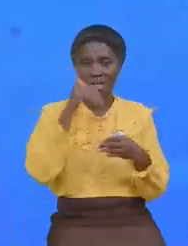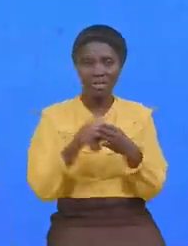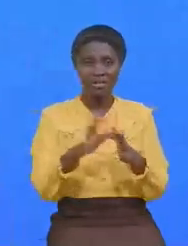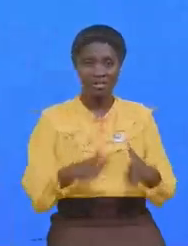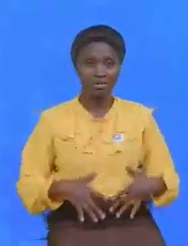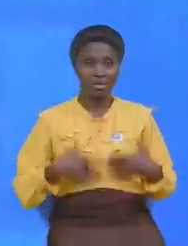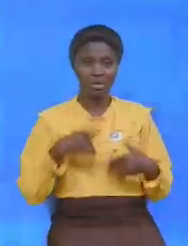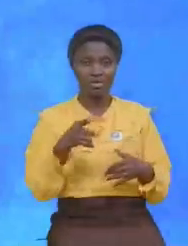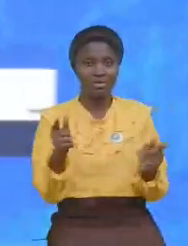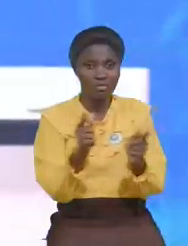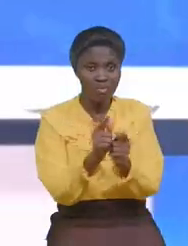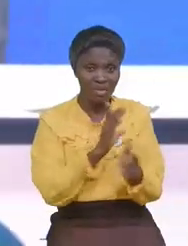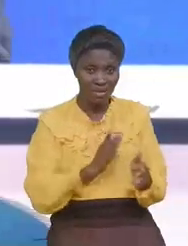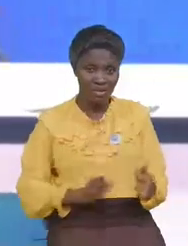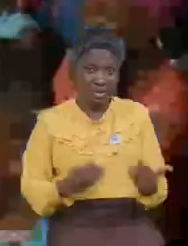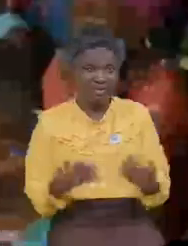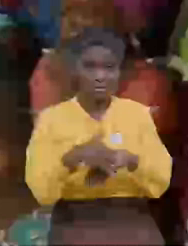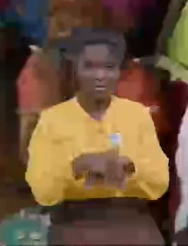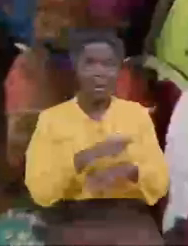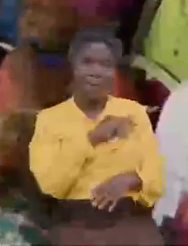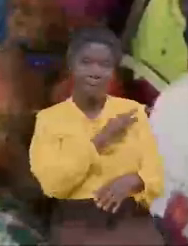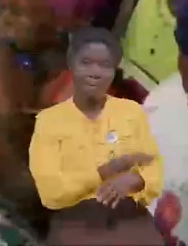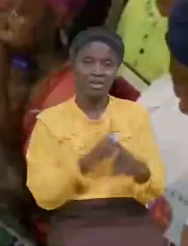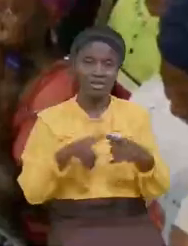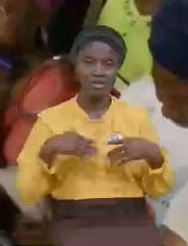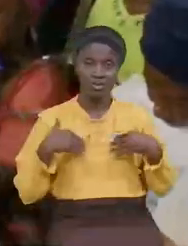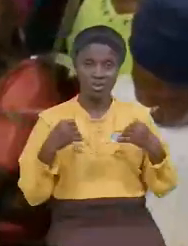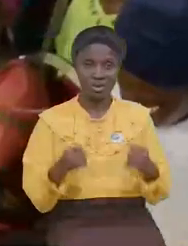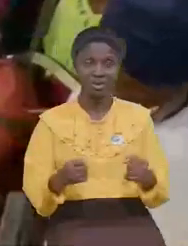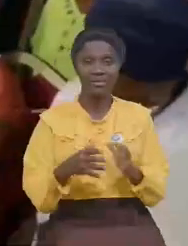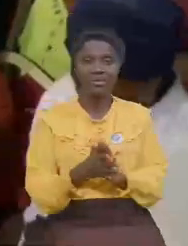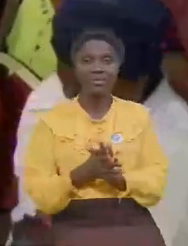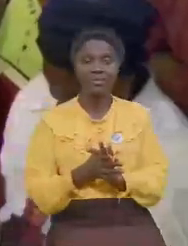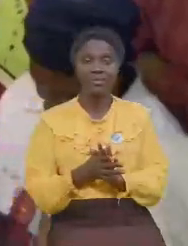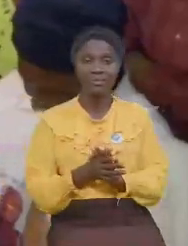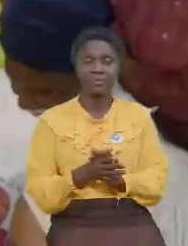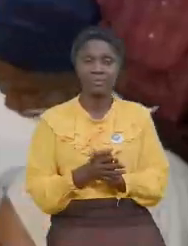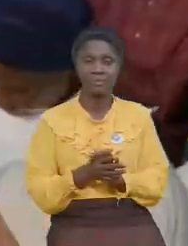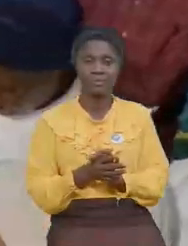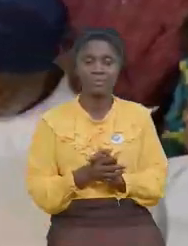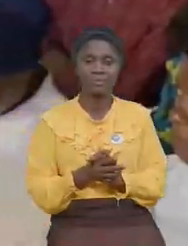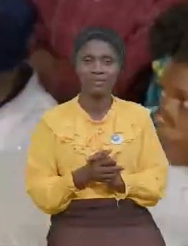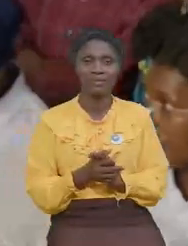vie, dès que tu rencontres Christ ce jour, il a le pouvoir pour te guérir.